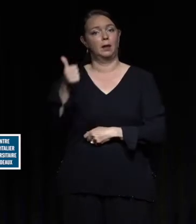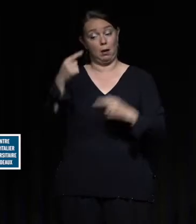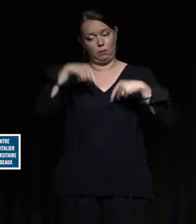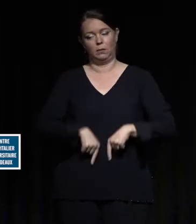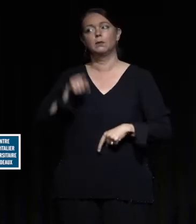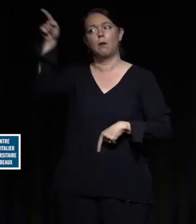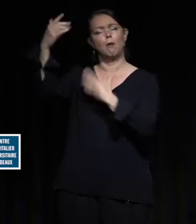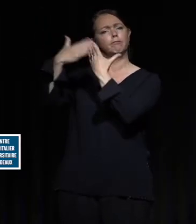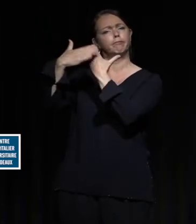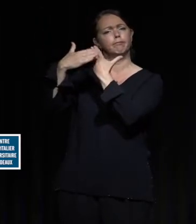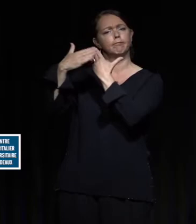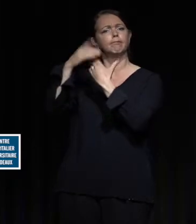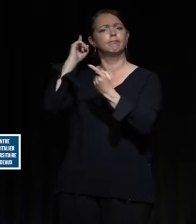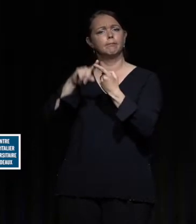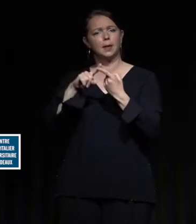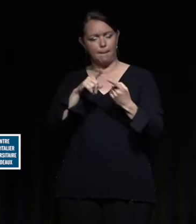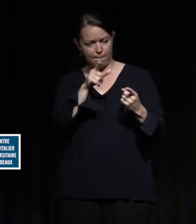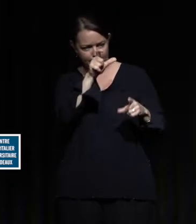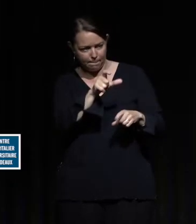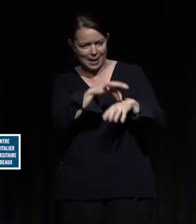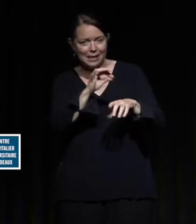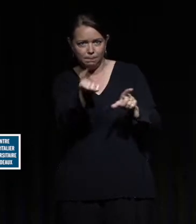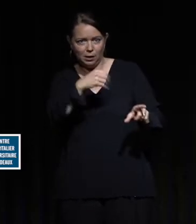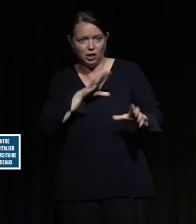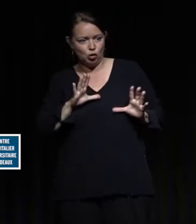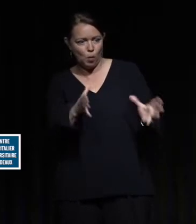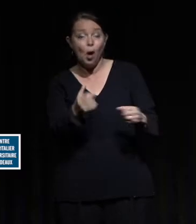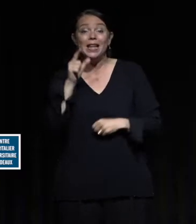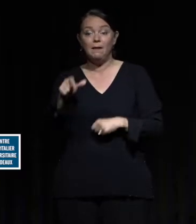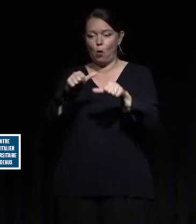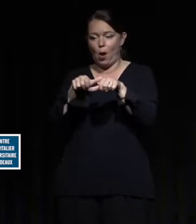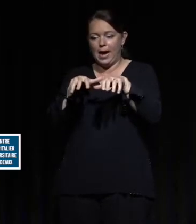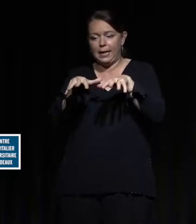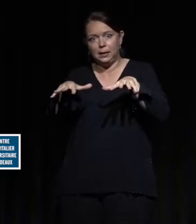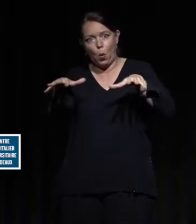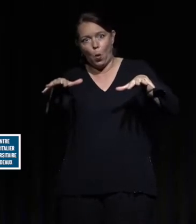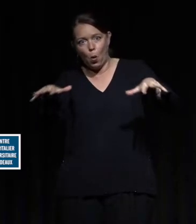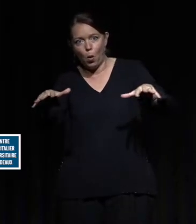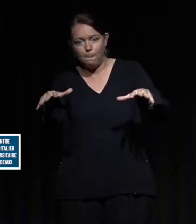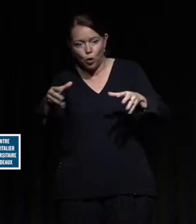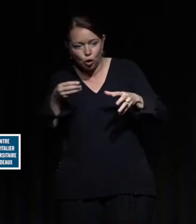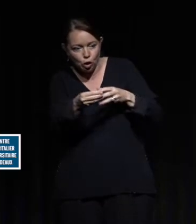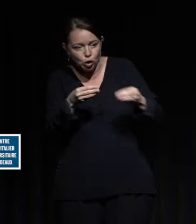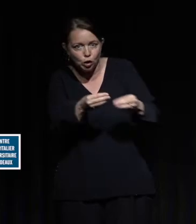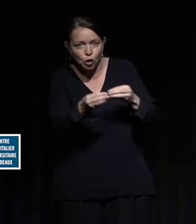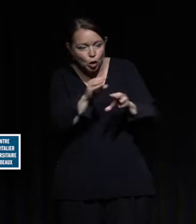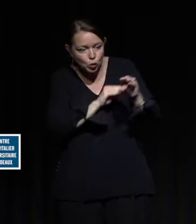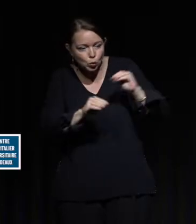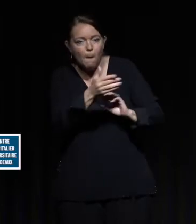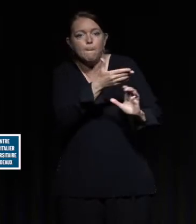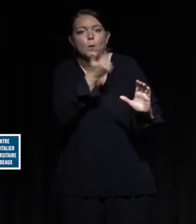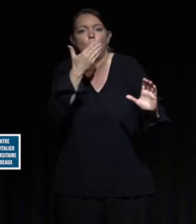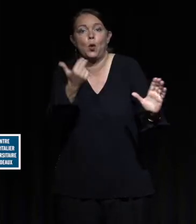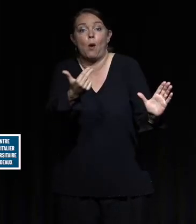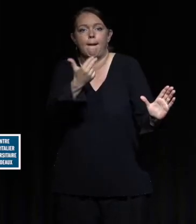son message sur la prise en charge de l'endométriose, c'est aboutir à des réseaux transversaux pour améliorer globalement la qualité des soins, et